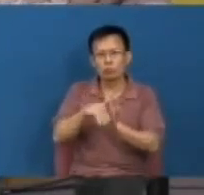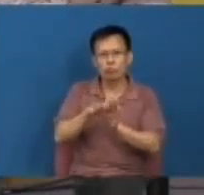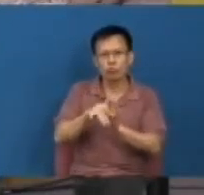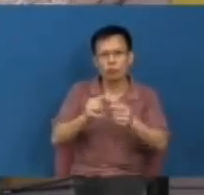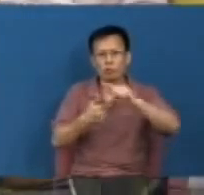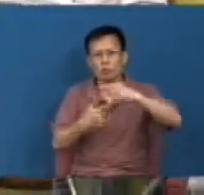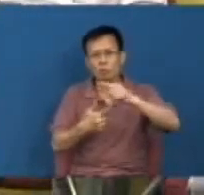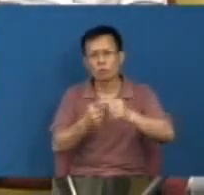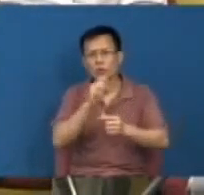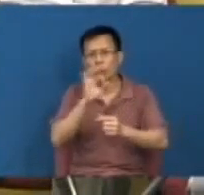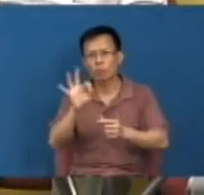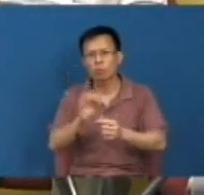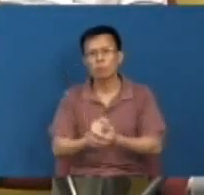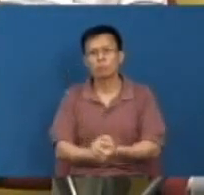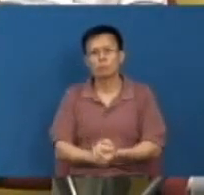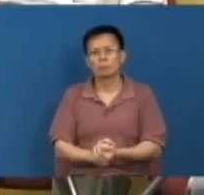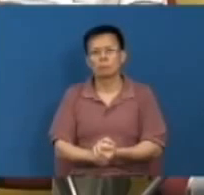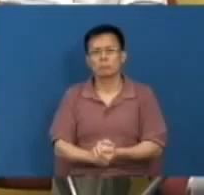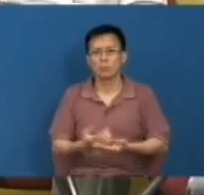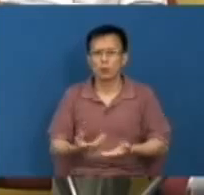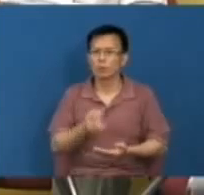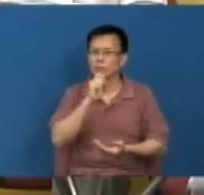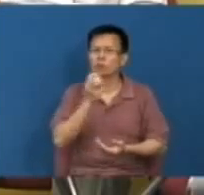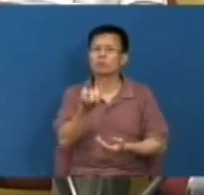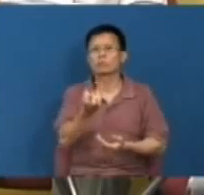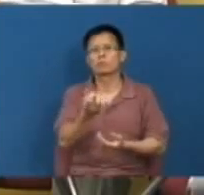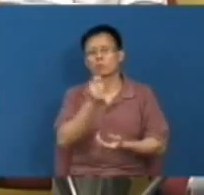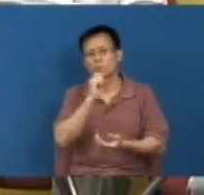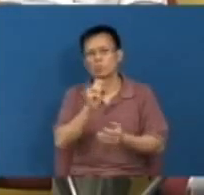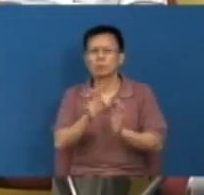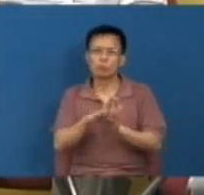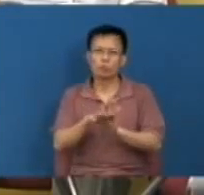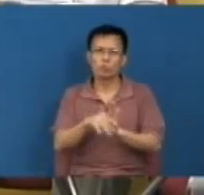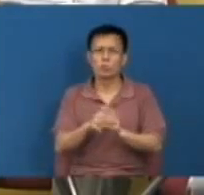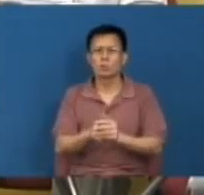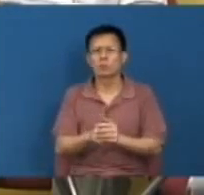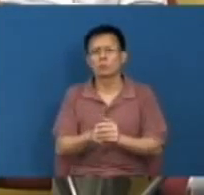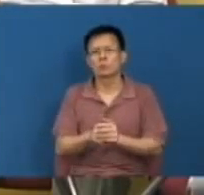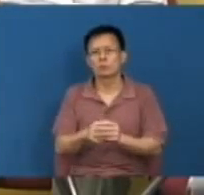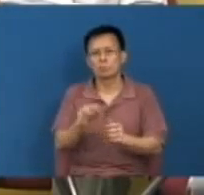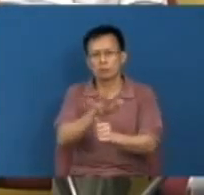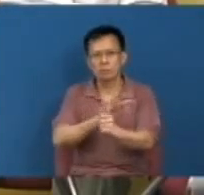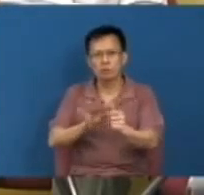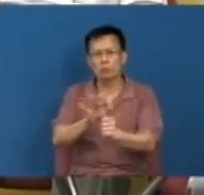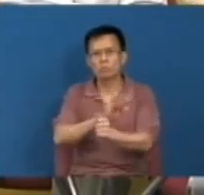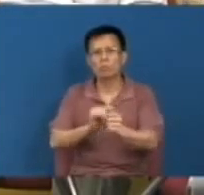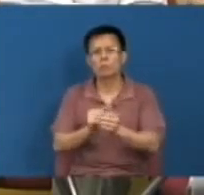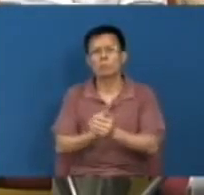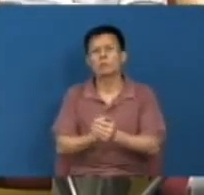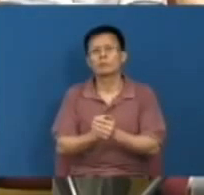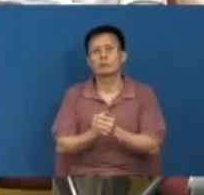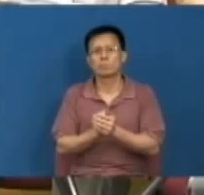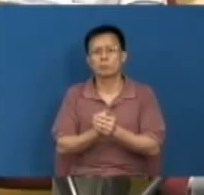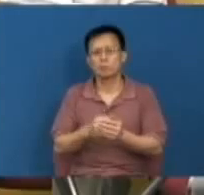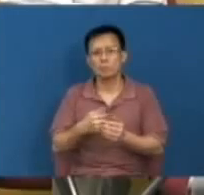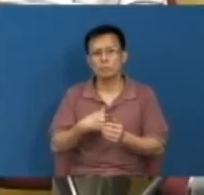冇？ 呢啲咧都有啲嘅，都有些少啦。但係咧，即係我